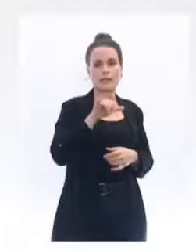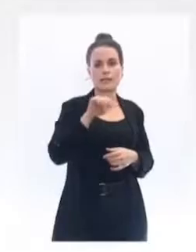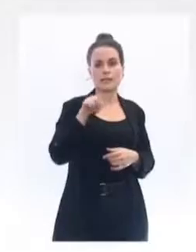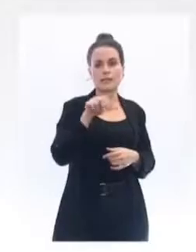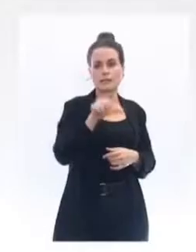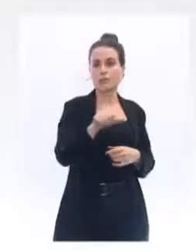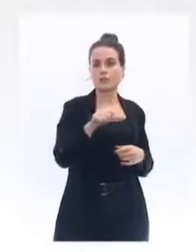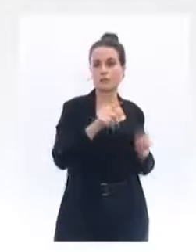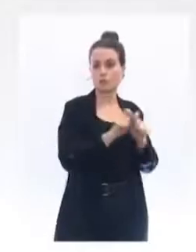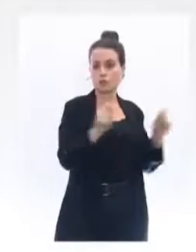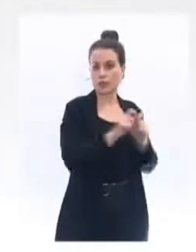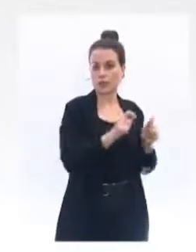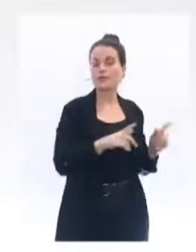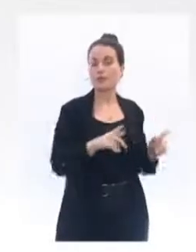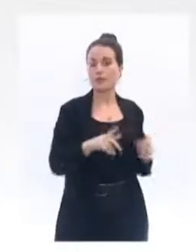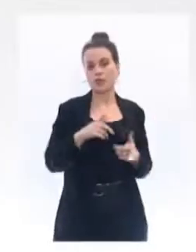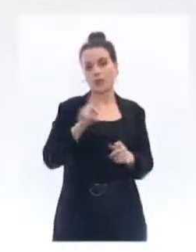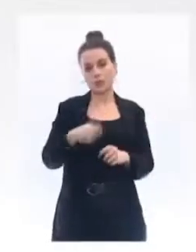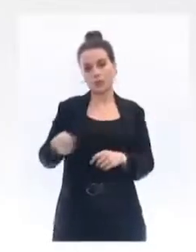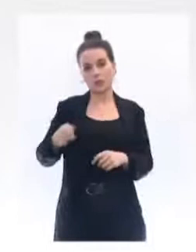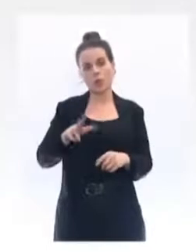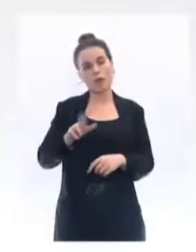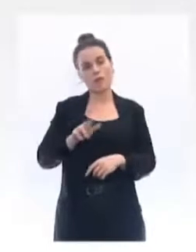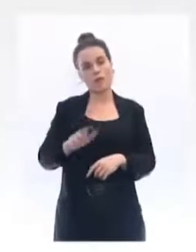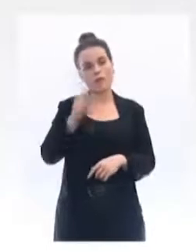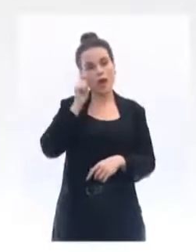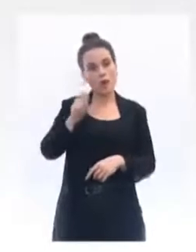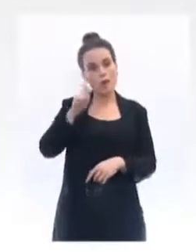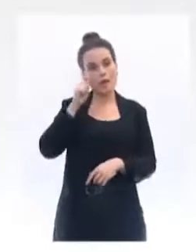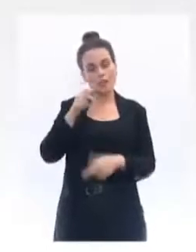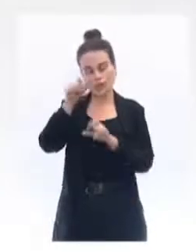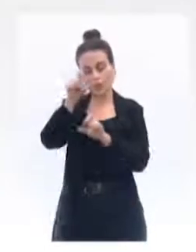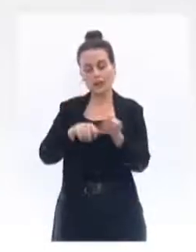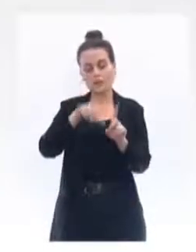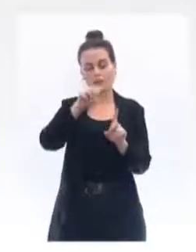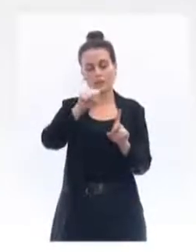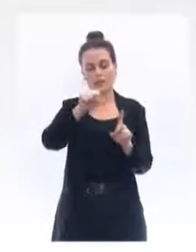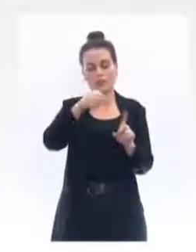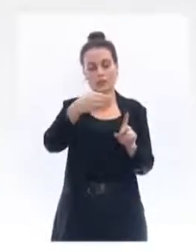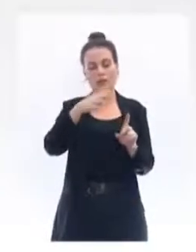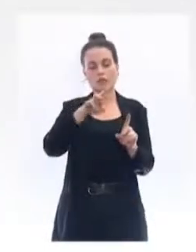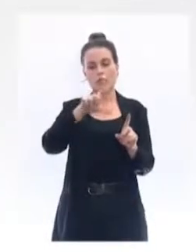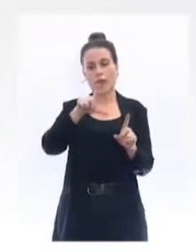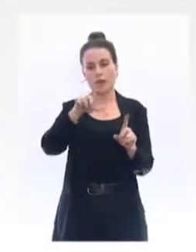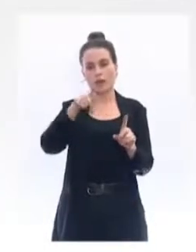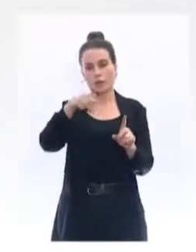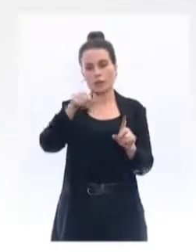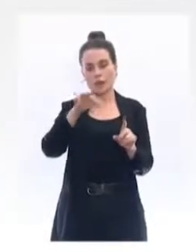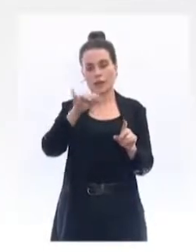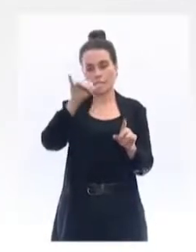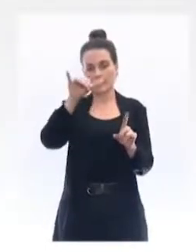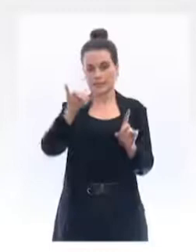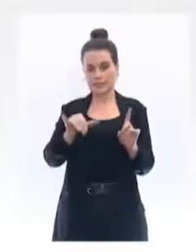à samuel pâtit bien entendu cet hommage évidemment ses modalités évolué du fait